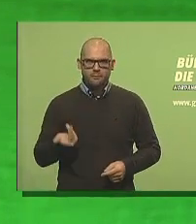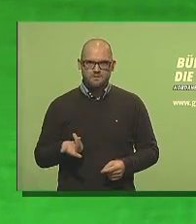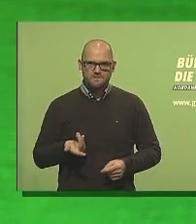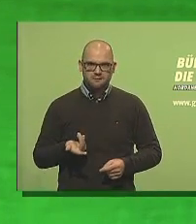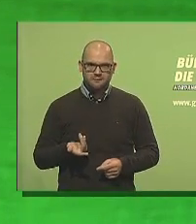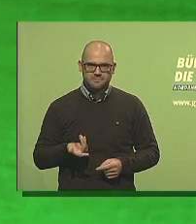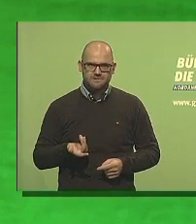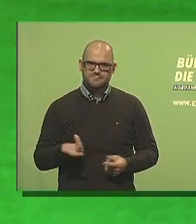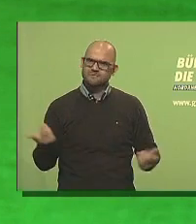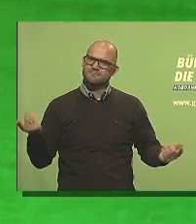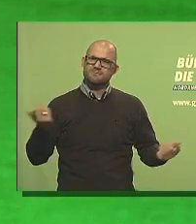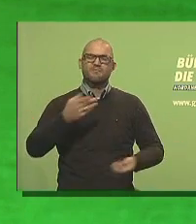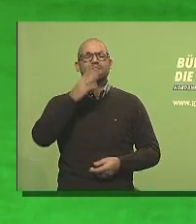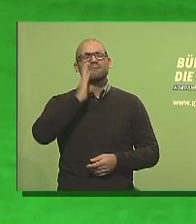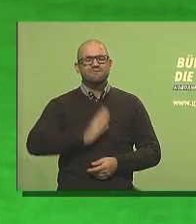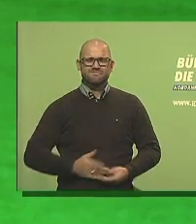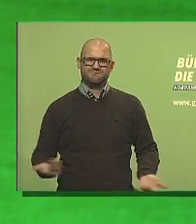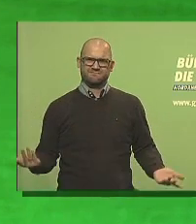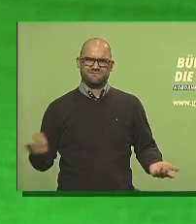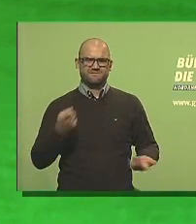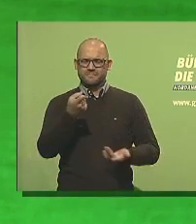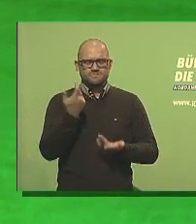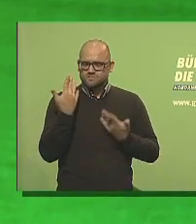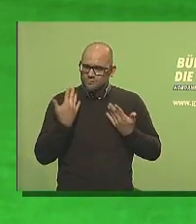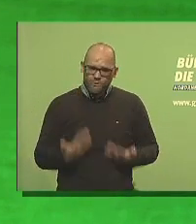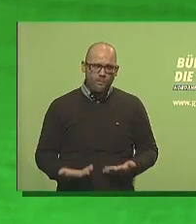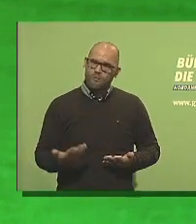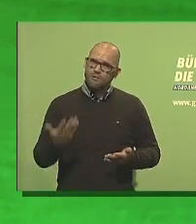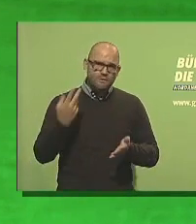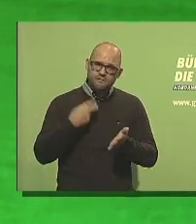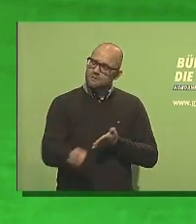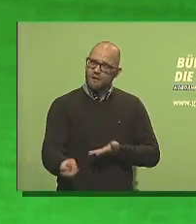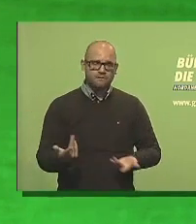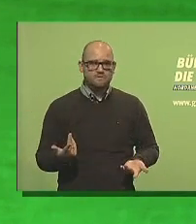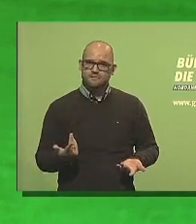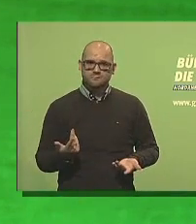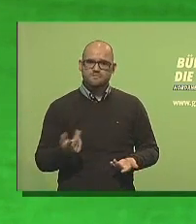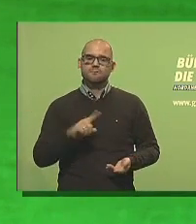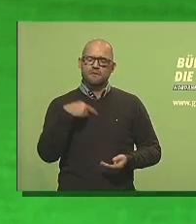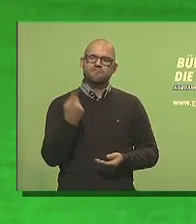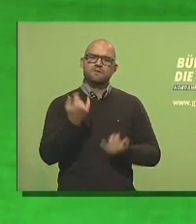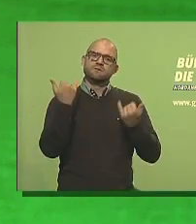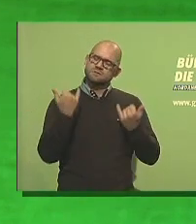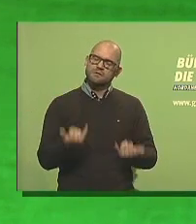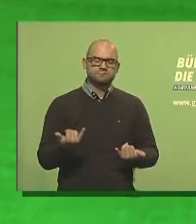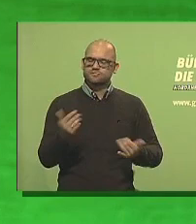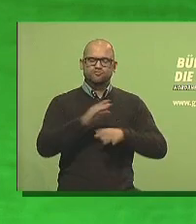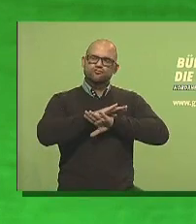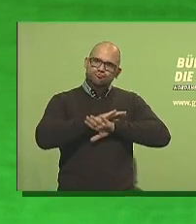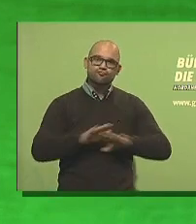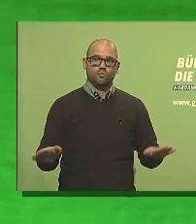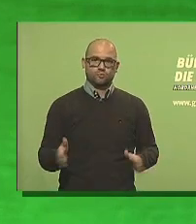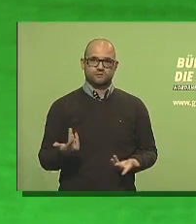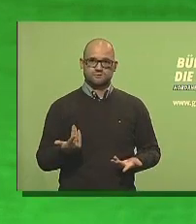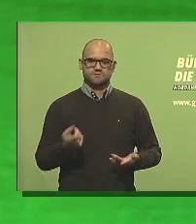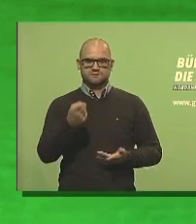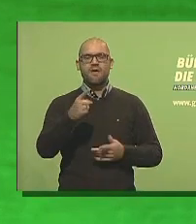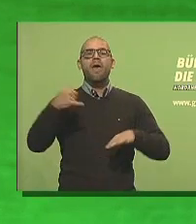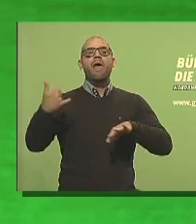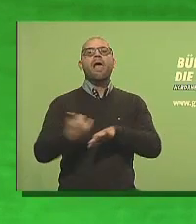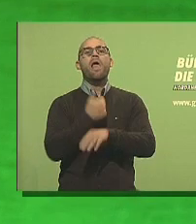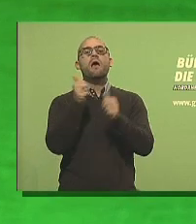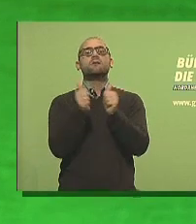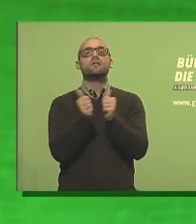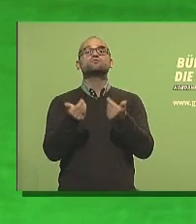und Freunde, das ist Doppelmoral und da machen wir mal einen schönen Doppelpunkt hin und sagen, solange es das Ehegattensplitting noch